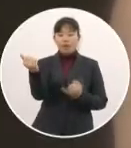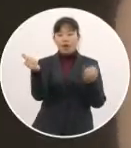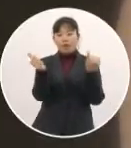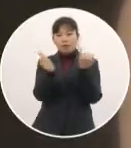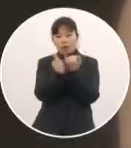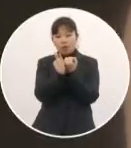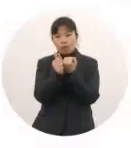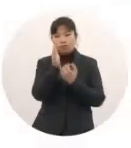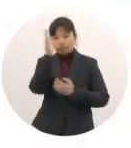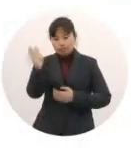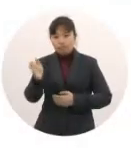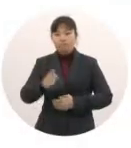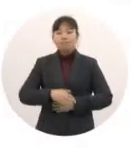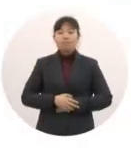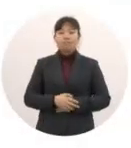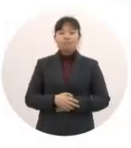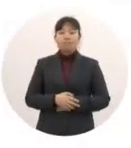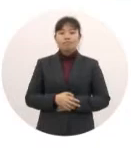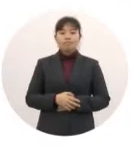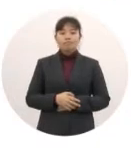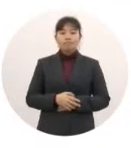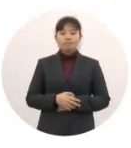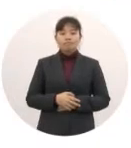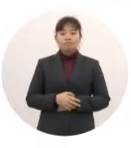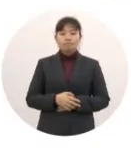結婚しよう。